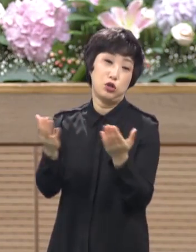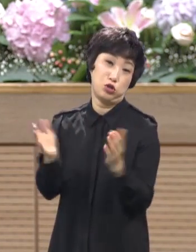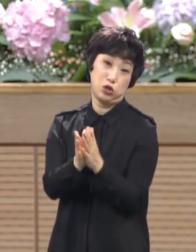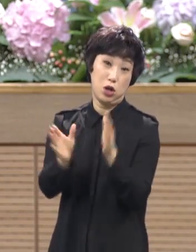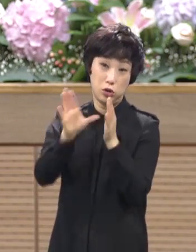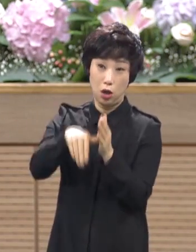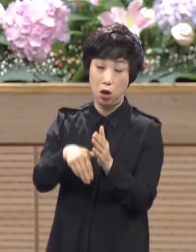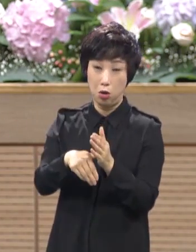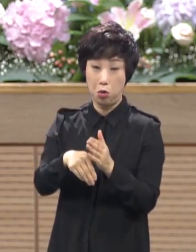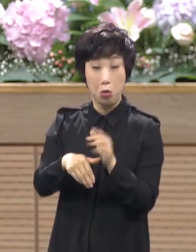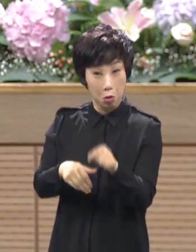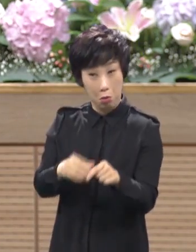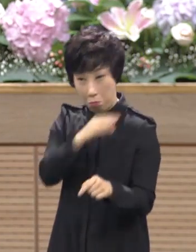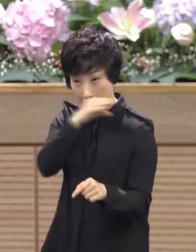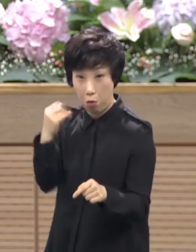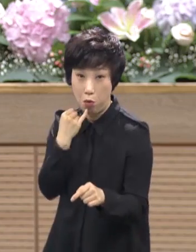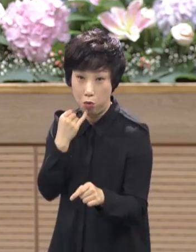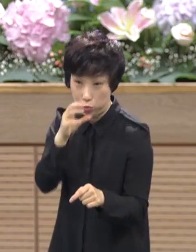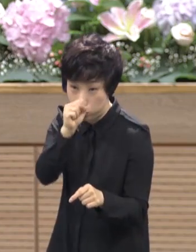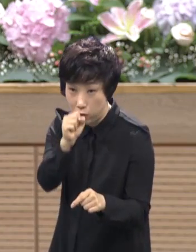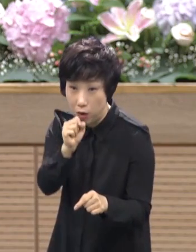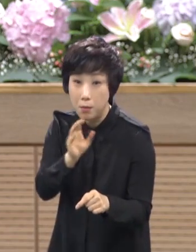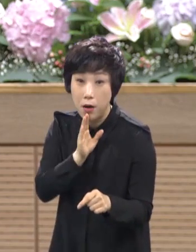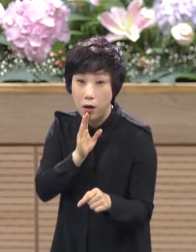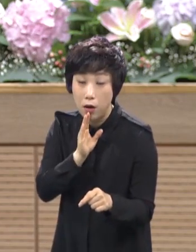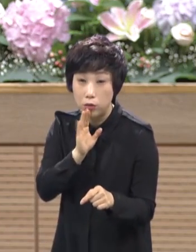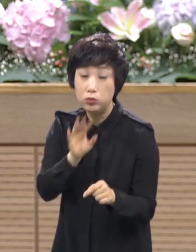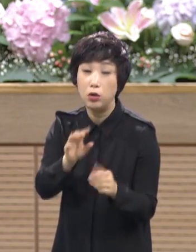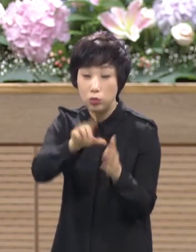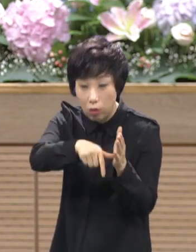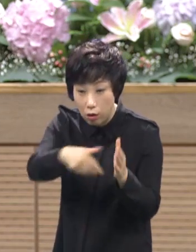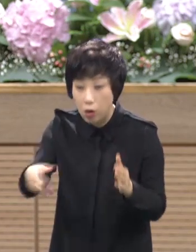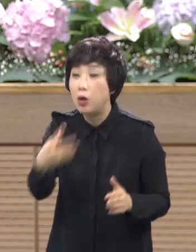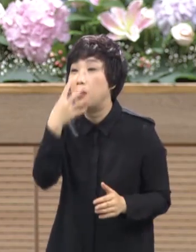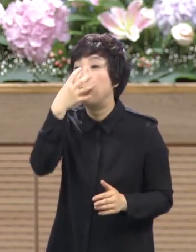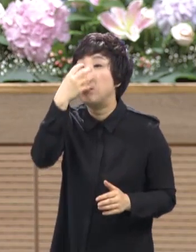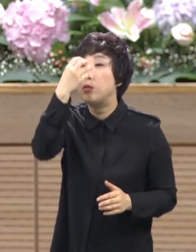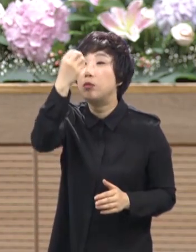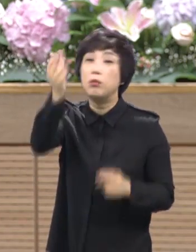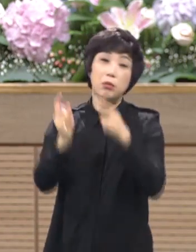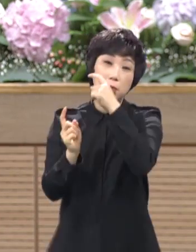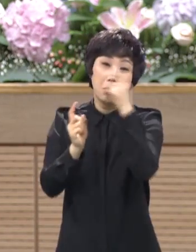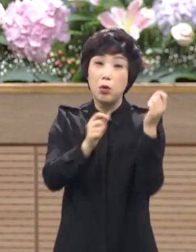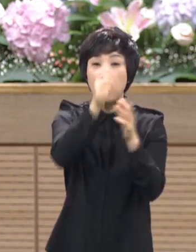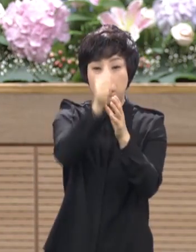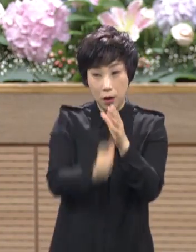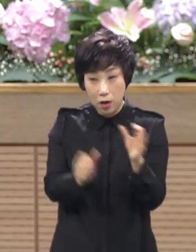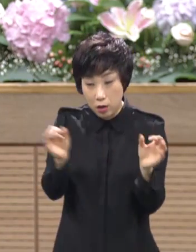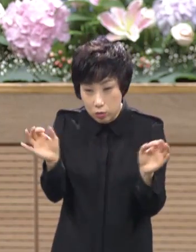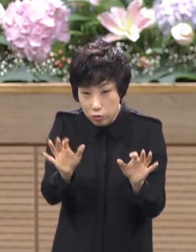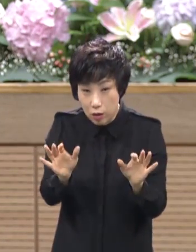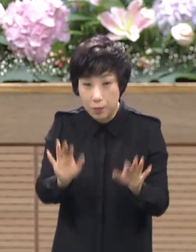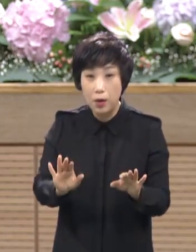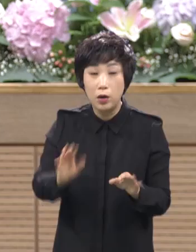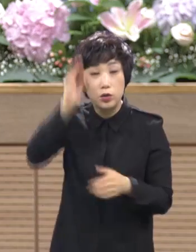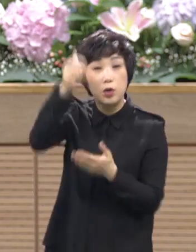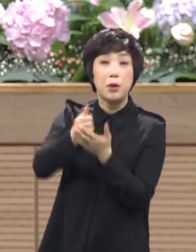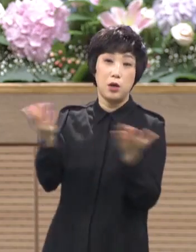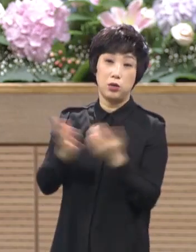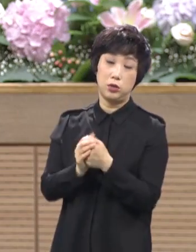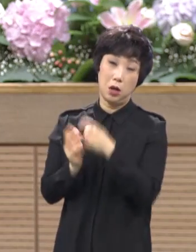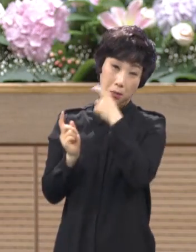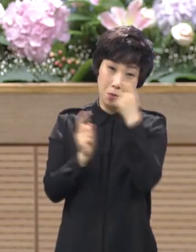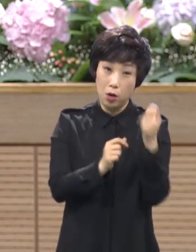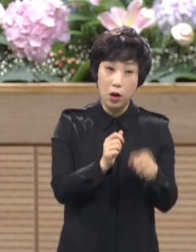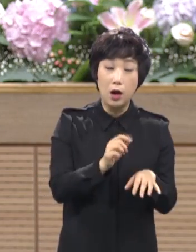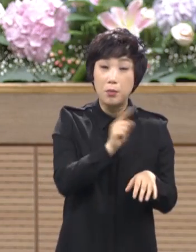바로 시작했어요. 바로. 그러다가 교만해서 미혹이 딱 되니까 바로 이제 성령의 역사를,